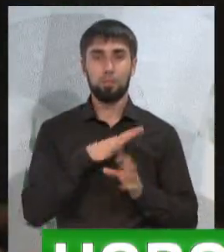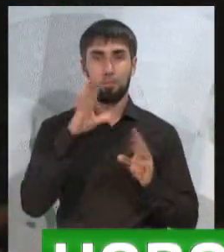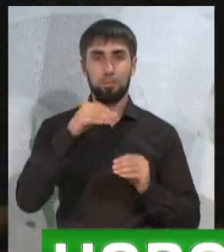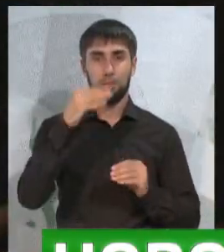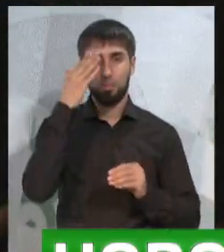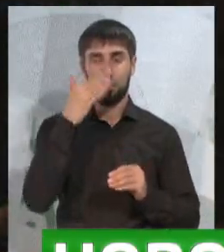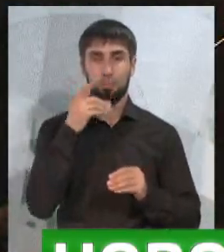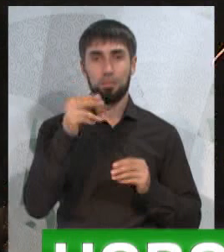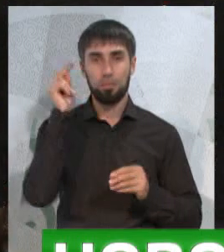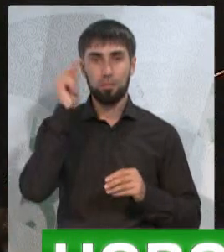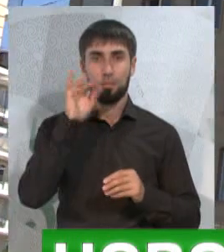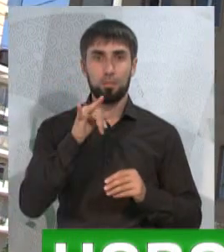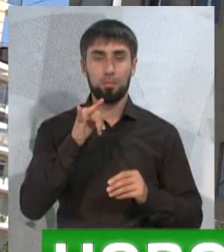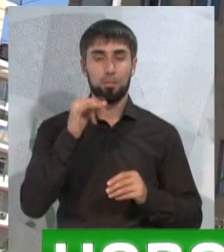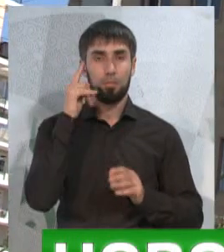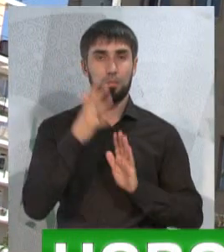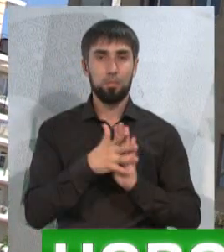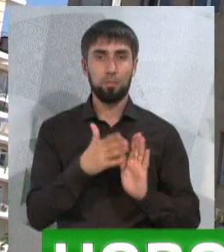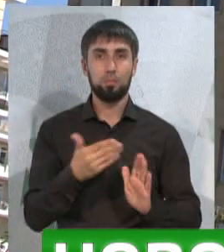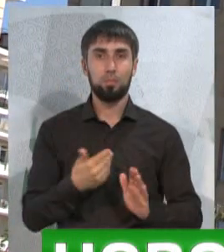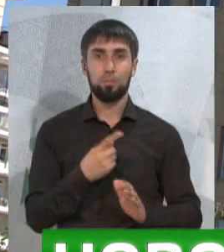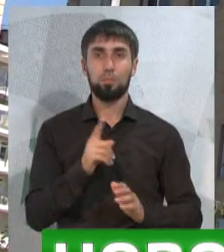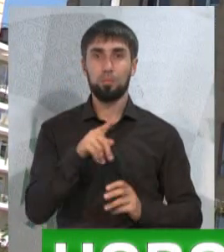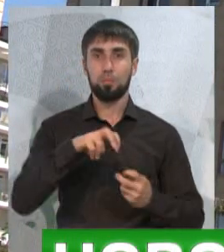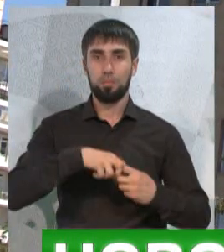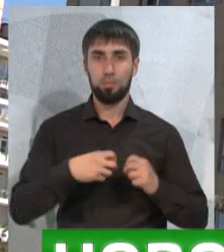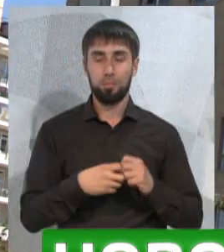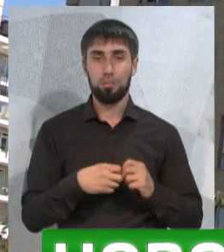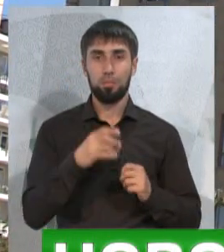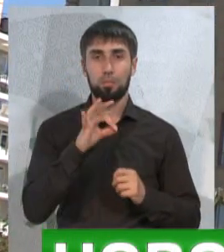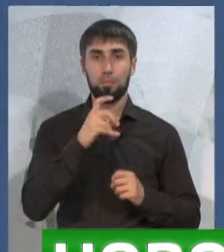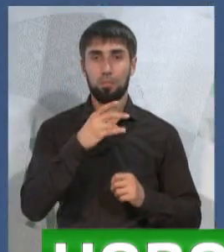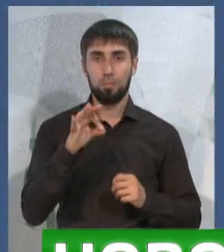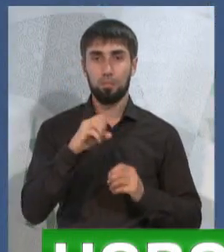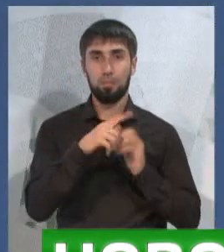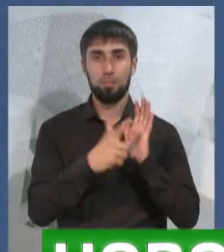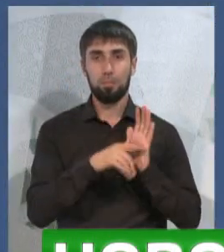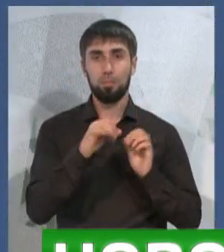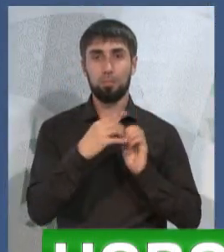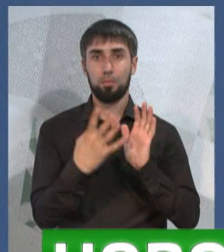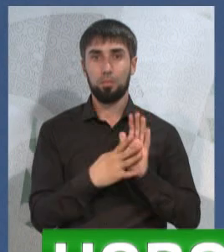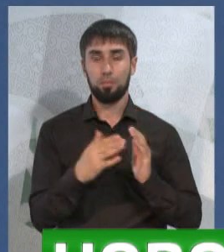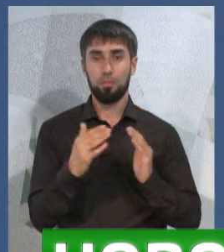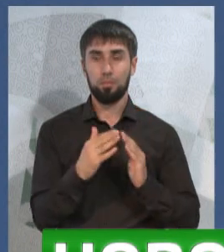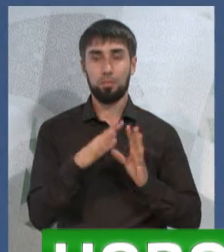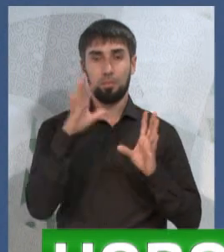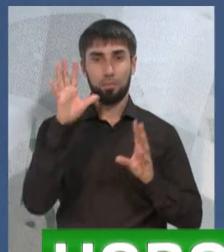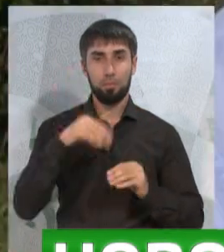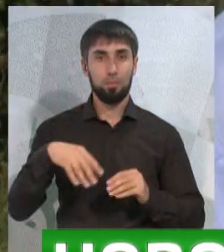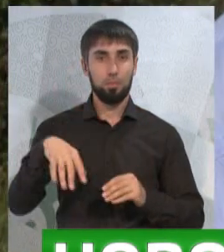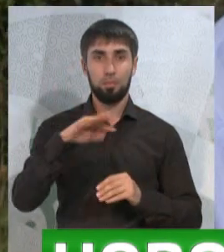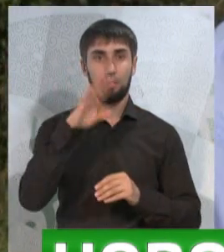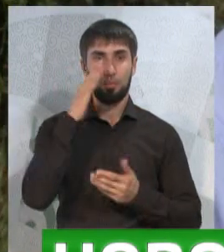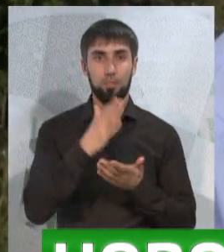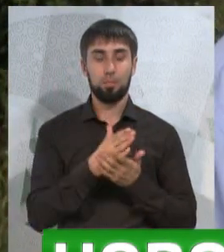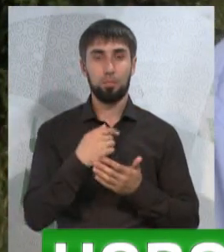Специалисты изучают ситуацию и пытаются понять, в чем загвоздка. Особенно это касается 17 и 19 домов. В остальных вода идет.